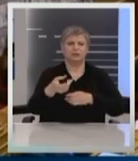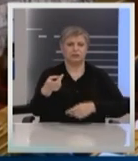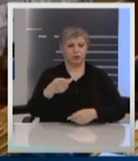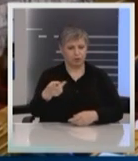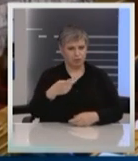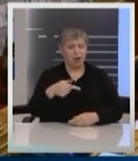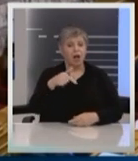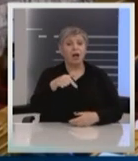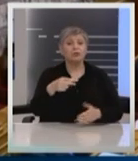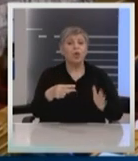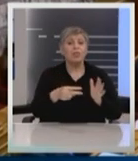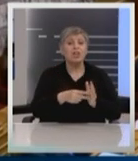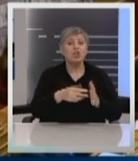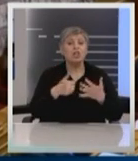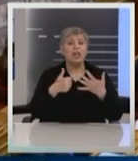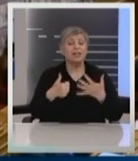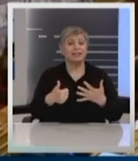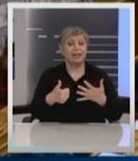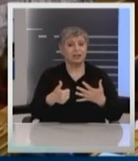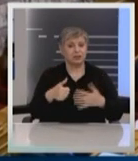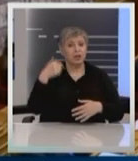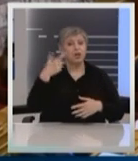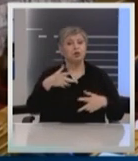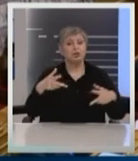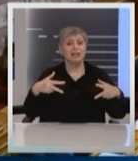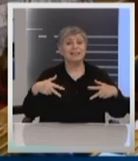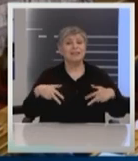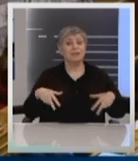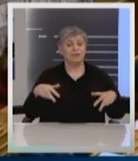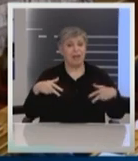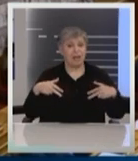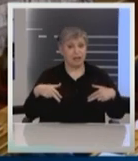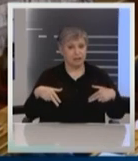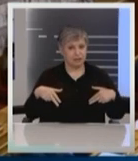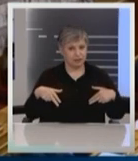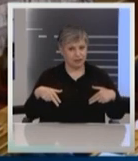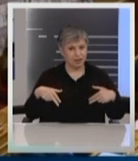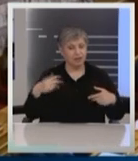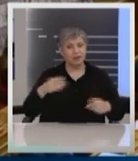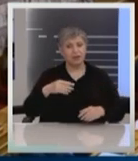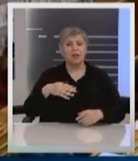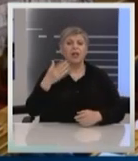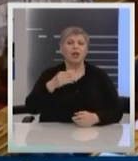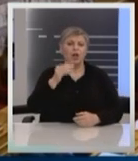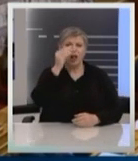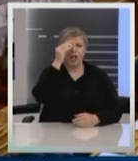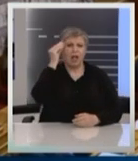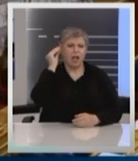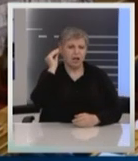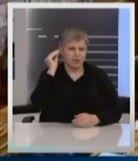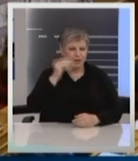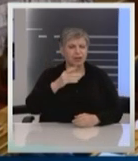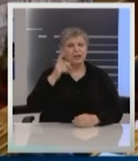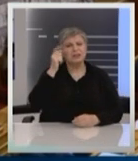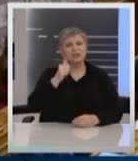Του 2006. Που ήταν η κυβέρνησή σας. Μάλιστα. Η κυβέρνηση Καραμαλή Κώστα. Ναι, εντάξει. Έχετε εμφύλιο, το